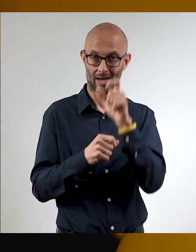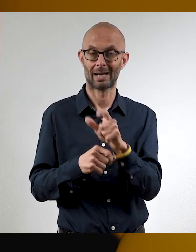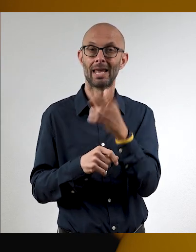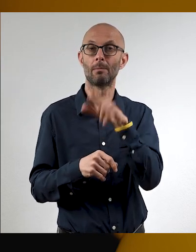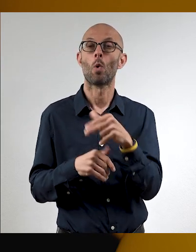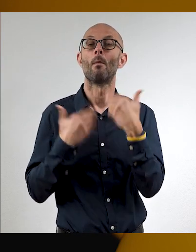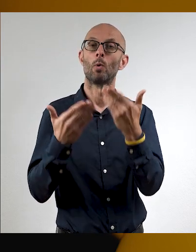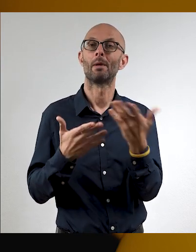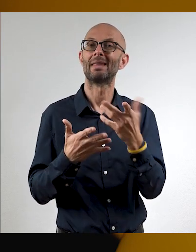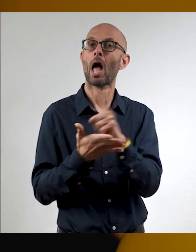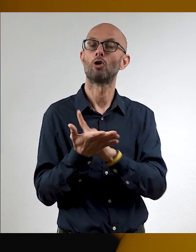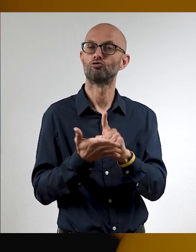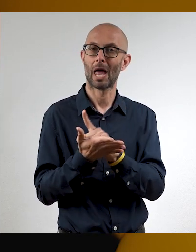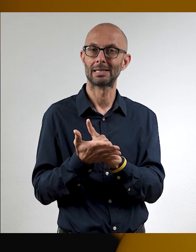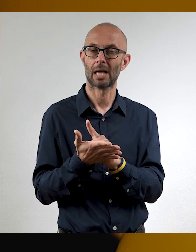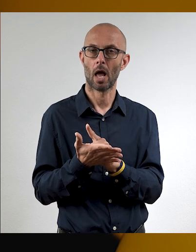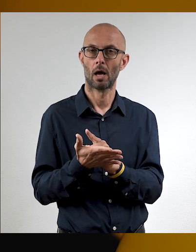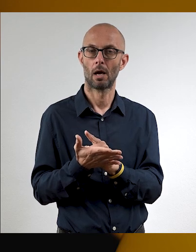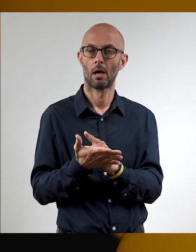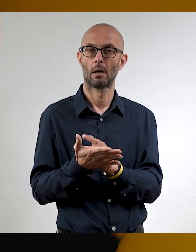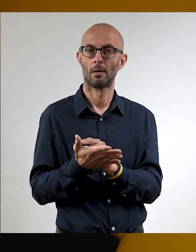je imel potem nekaj časa,